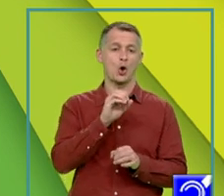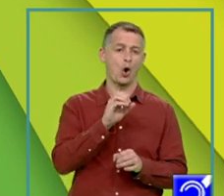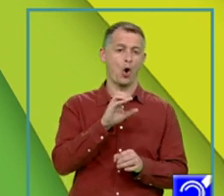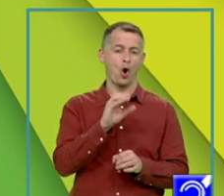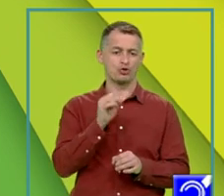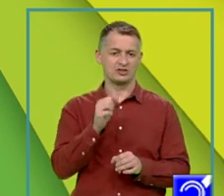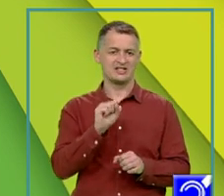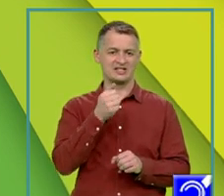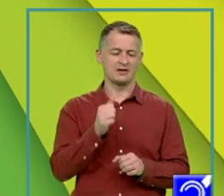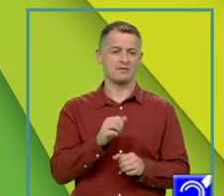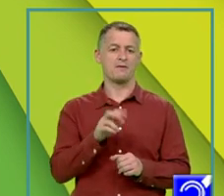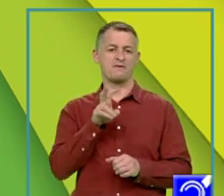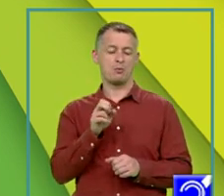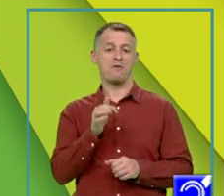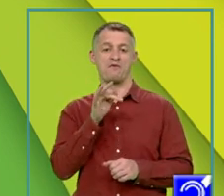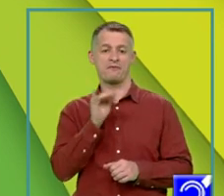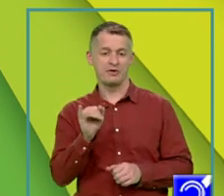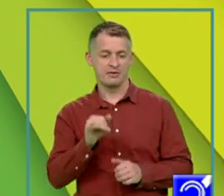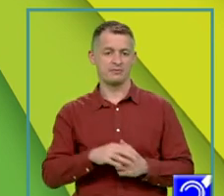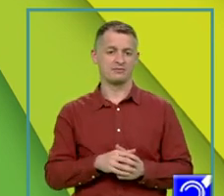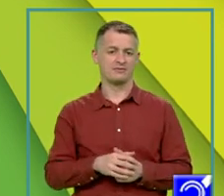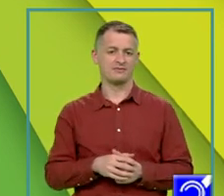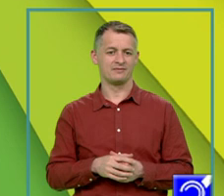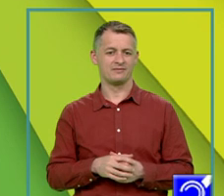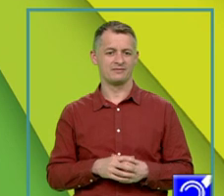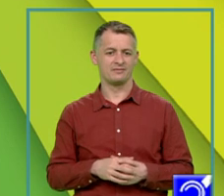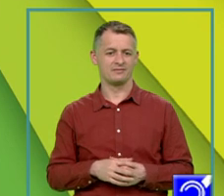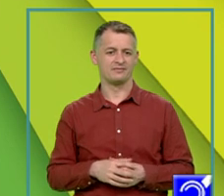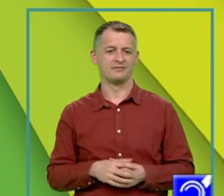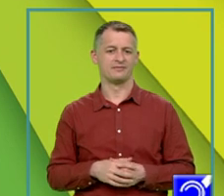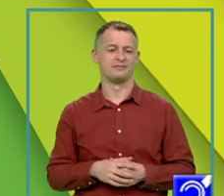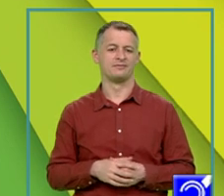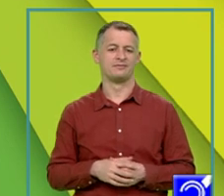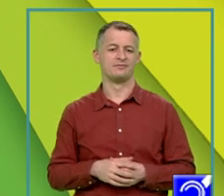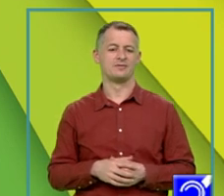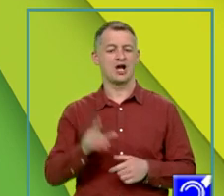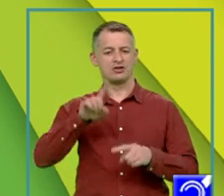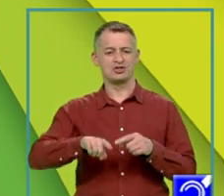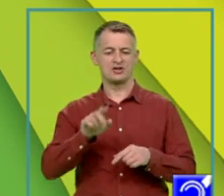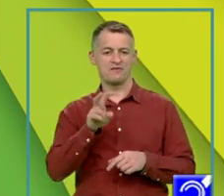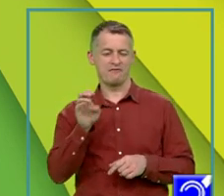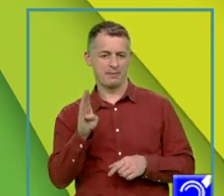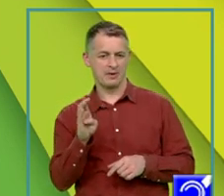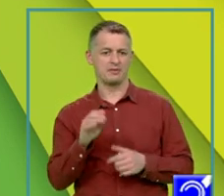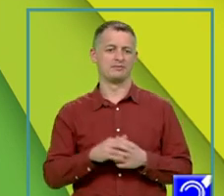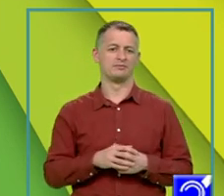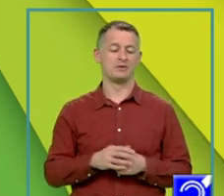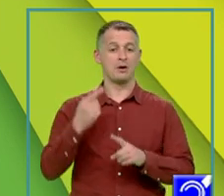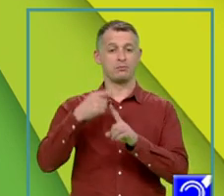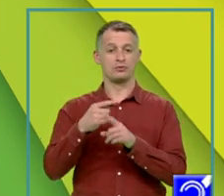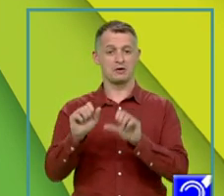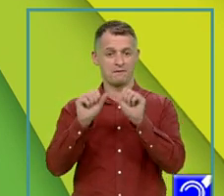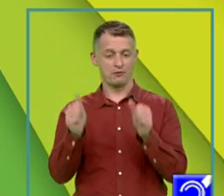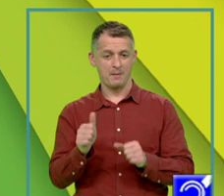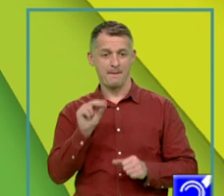verbul auxiliar fiind vedeti este același ca aici același verb auxiliar fi plus